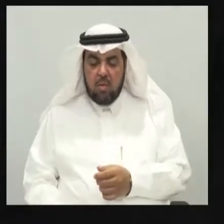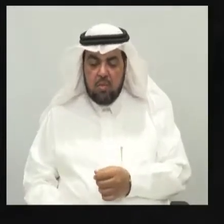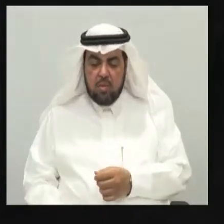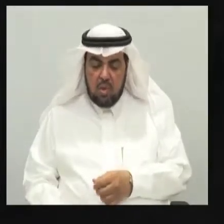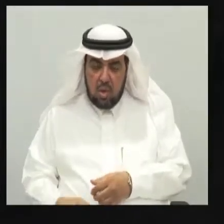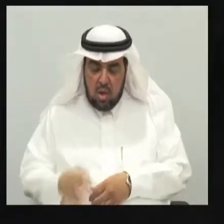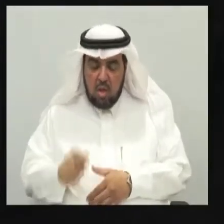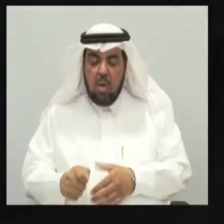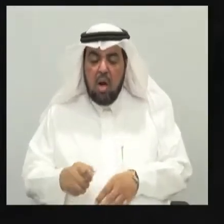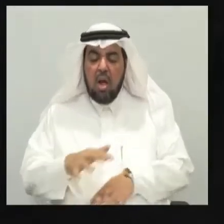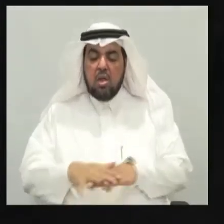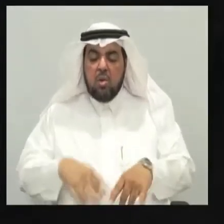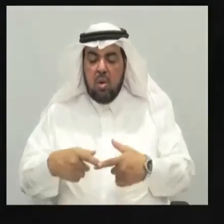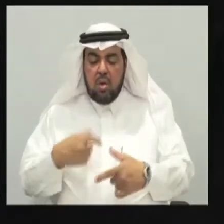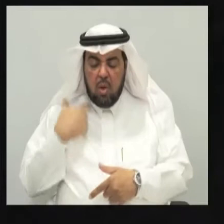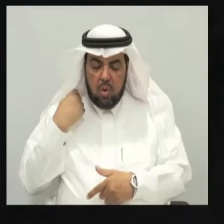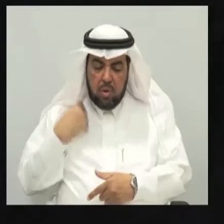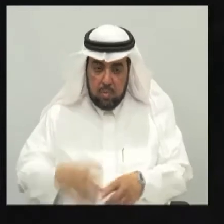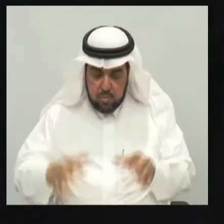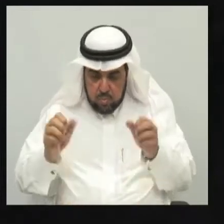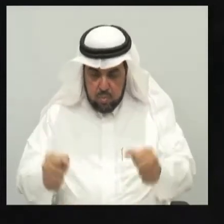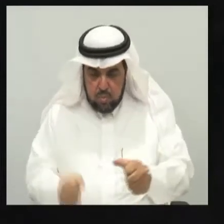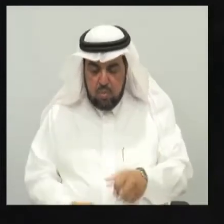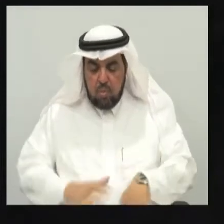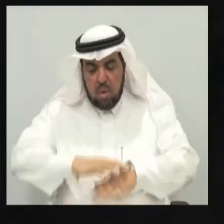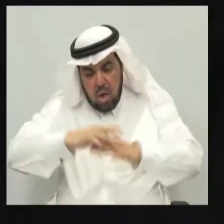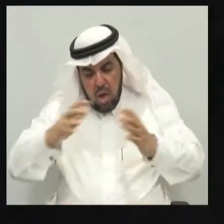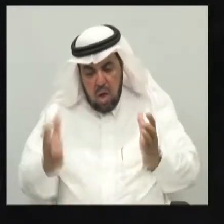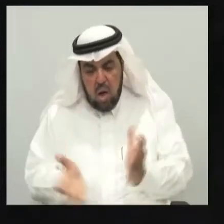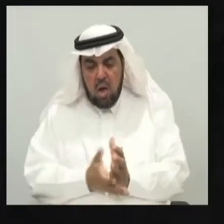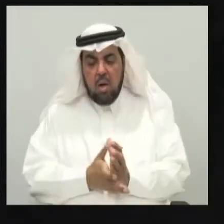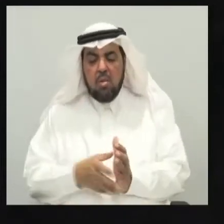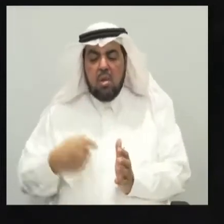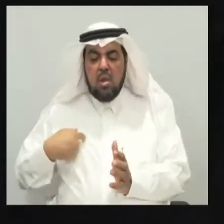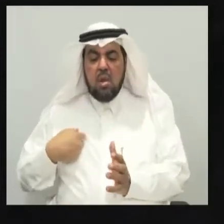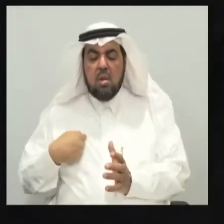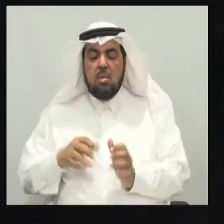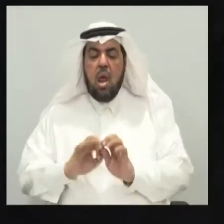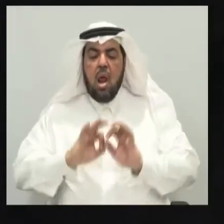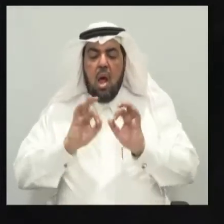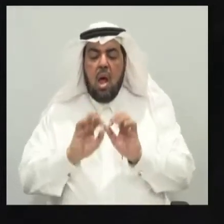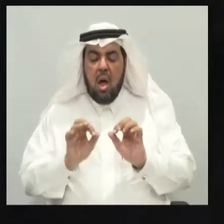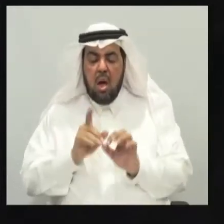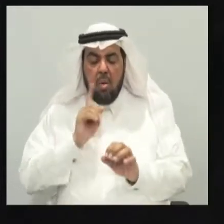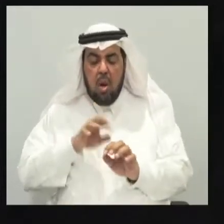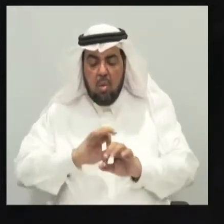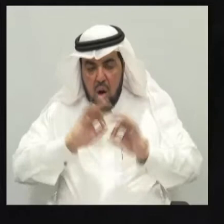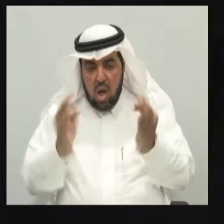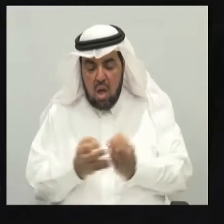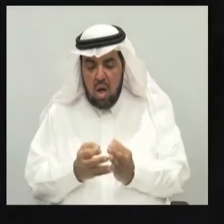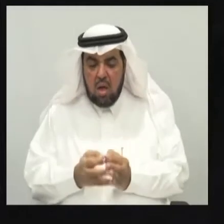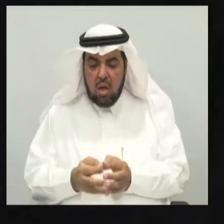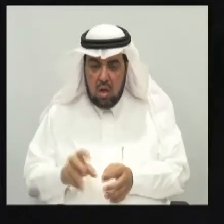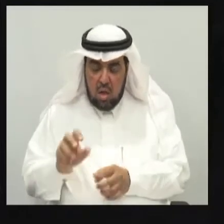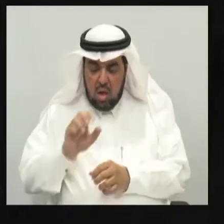الجدول الدوري؟ يضمن لي أنه المجموعة، أو أطلق عليها اسم العائلة، العناصر تتشابه